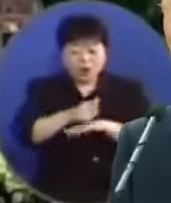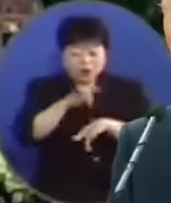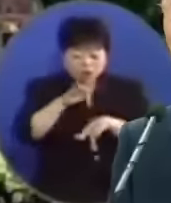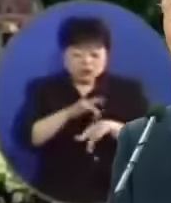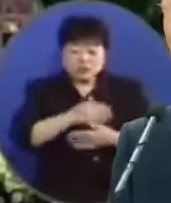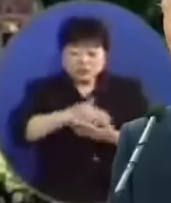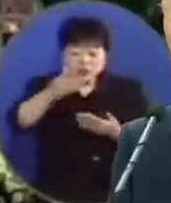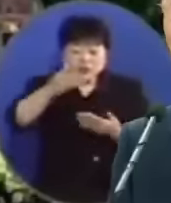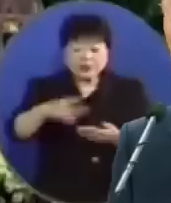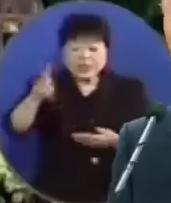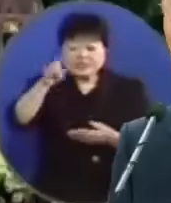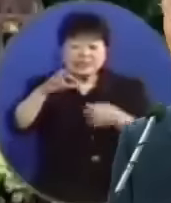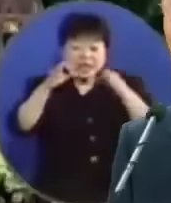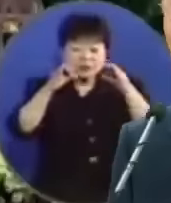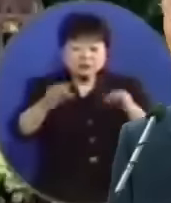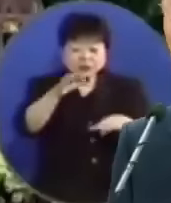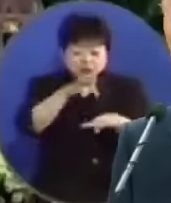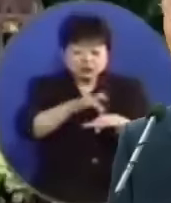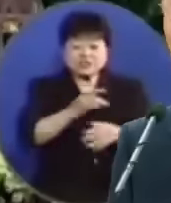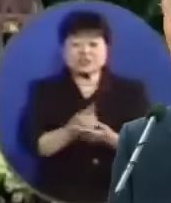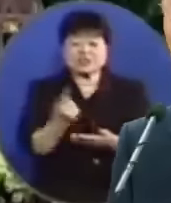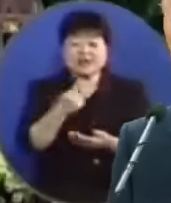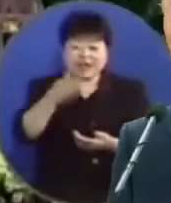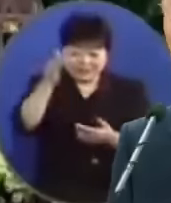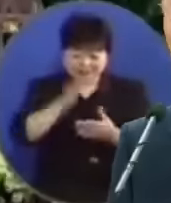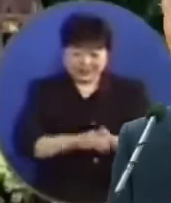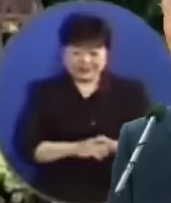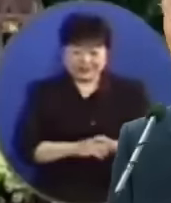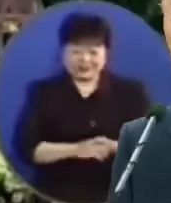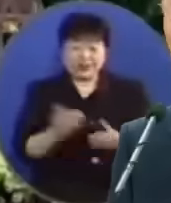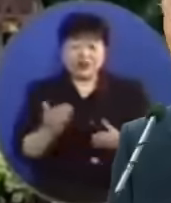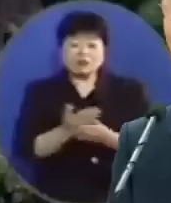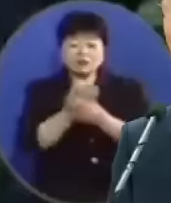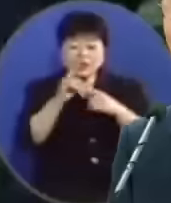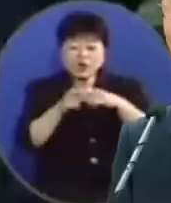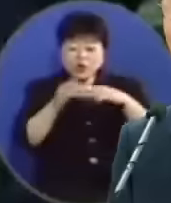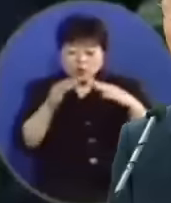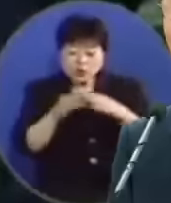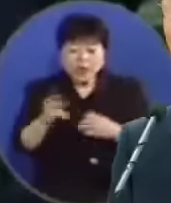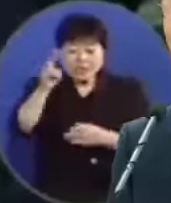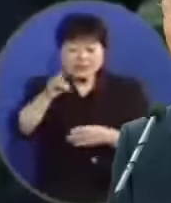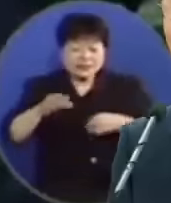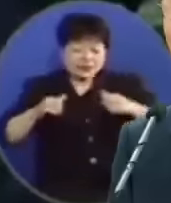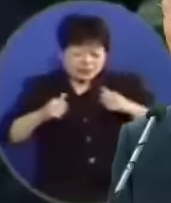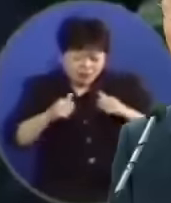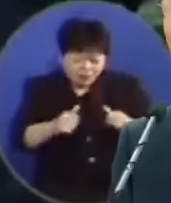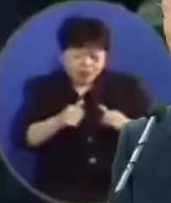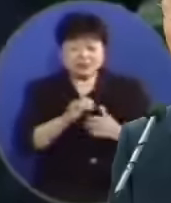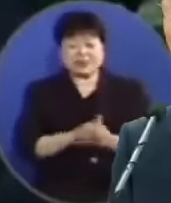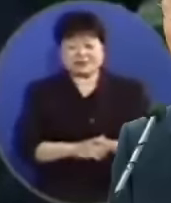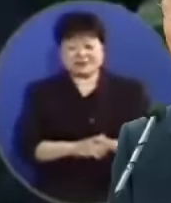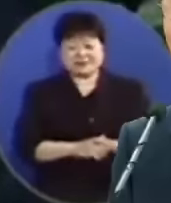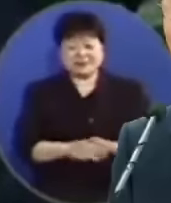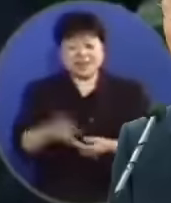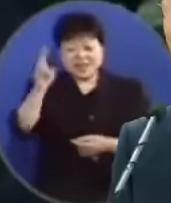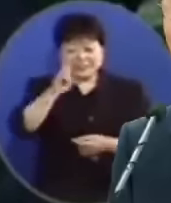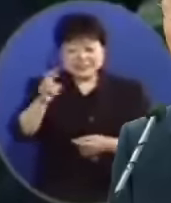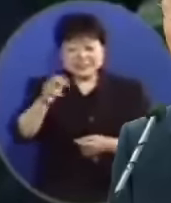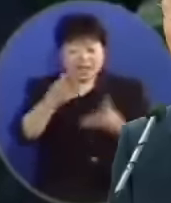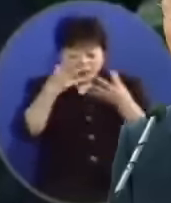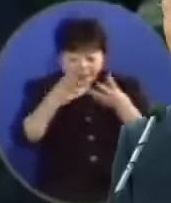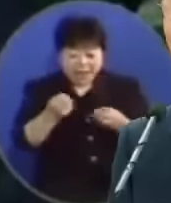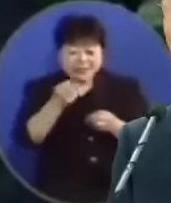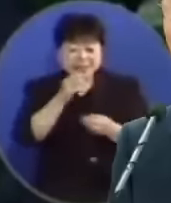쫓아내었듯이 찬양을 하면 귀신이 쫓겨나갑니다. 부흥하는 교회마다 찬양을 많이 합니다. 찬양을 많이